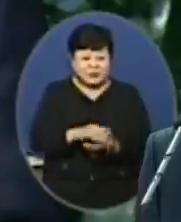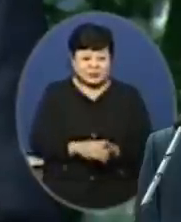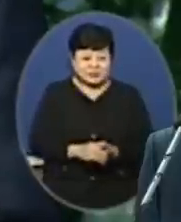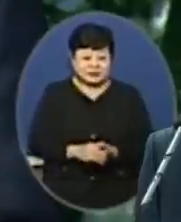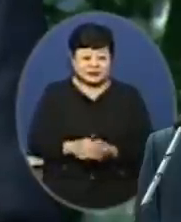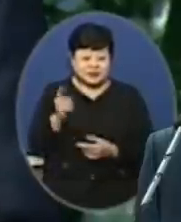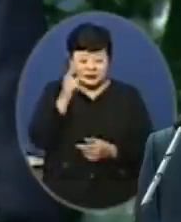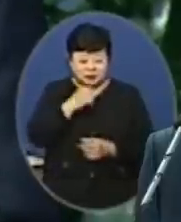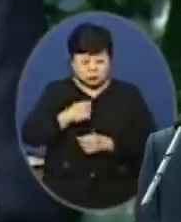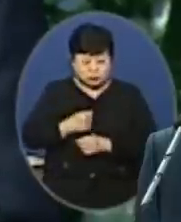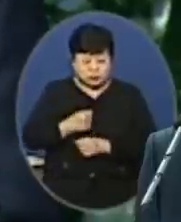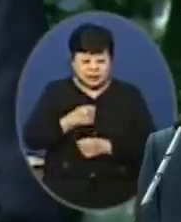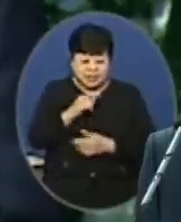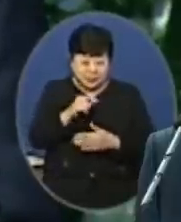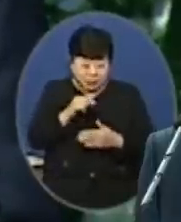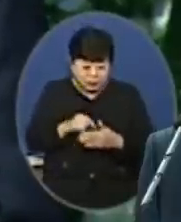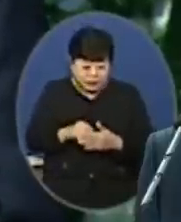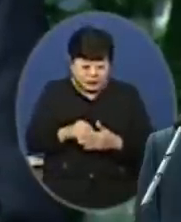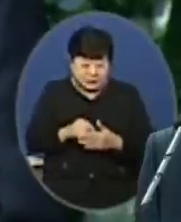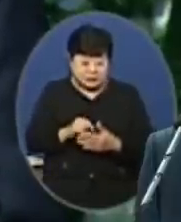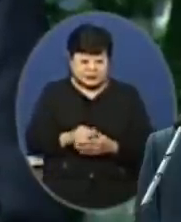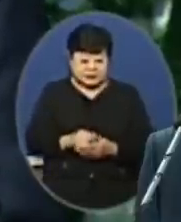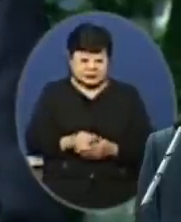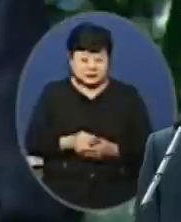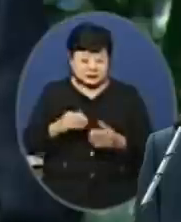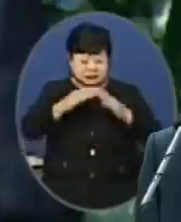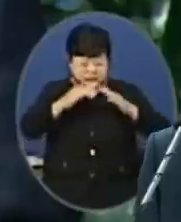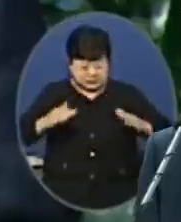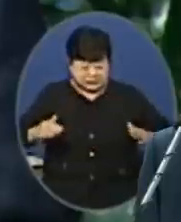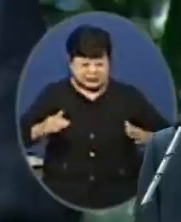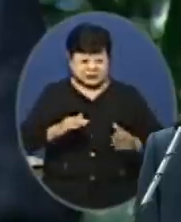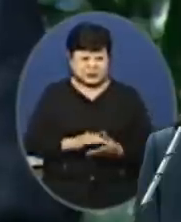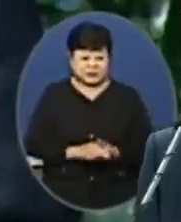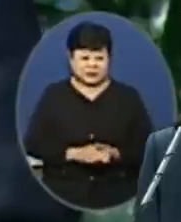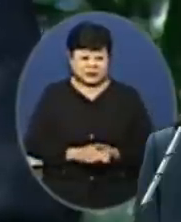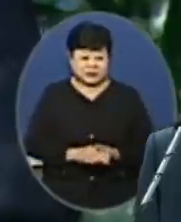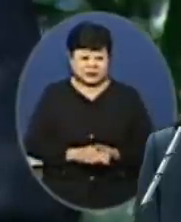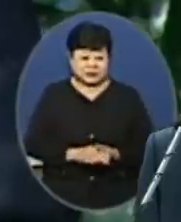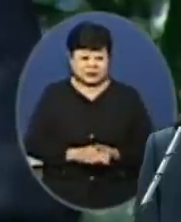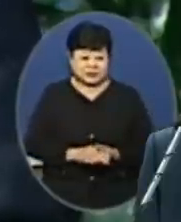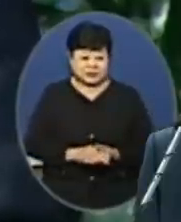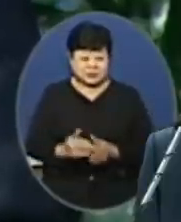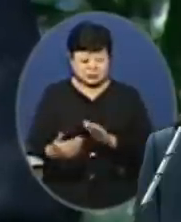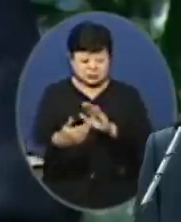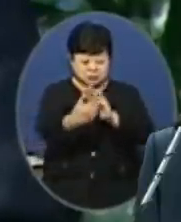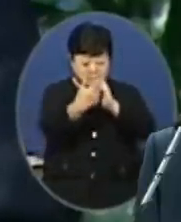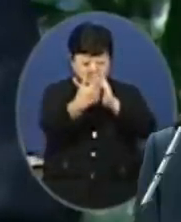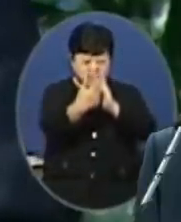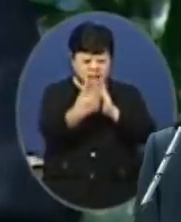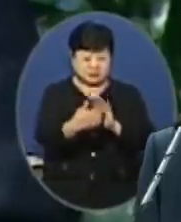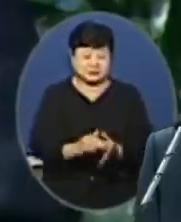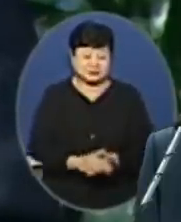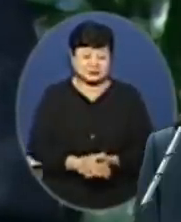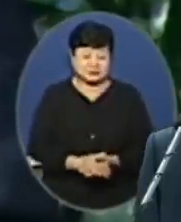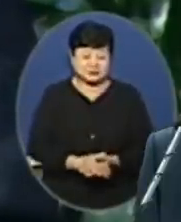가운데 우리가 진을 치고 적군이 쳐들어오지 못하도록